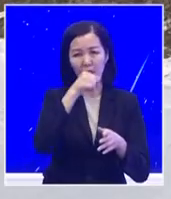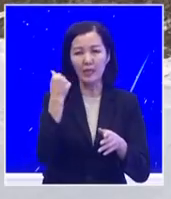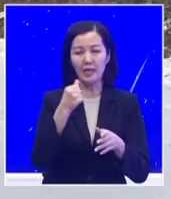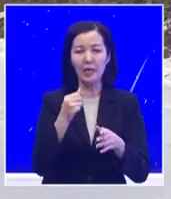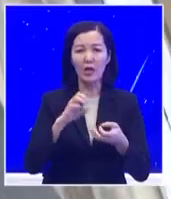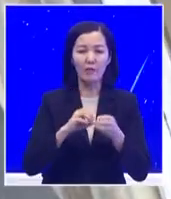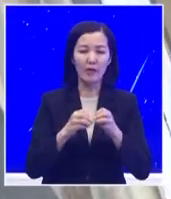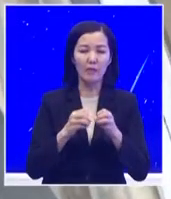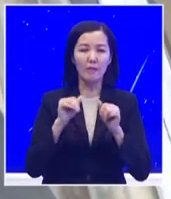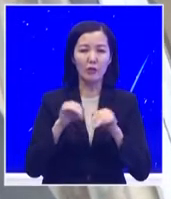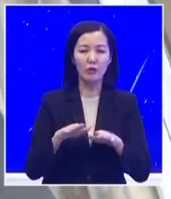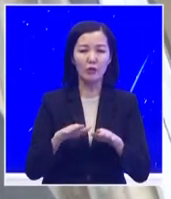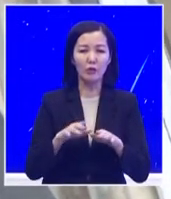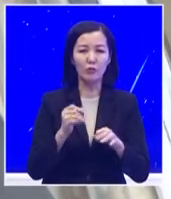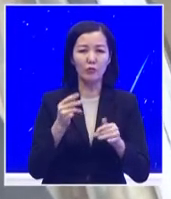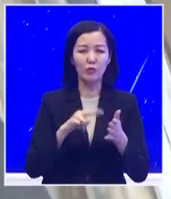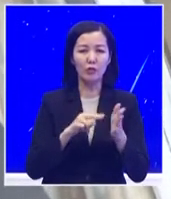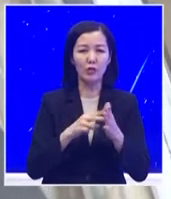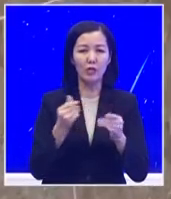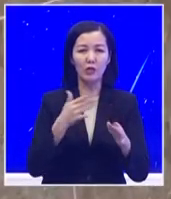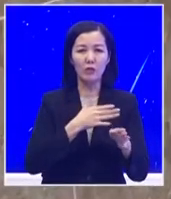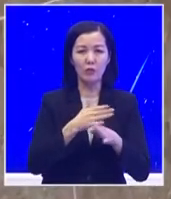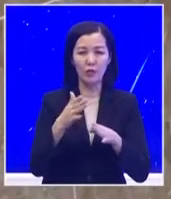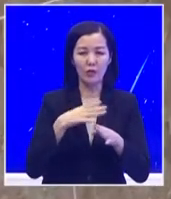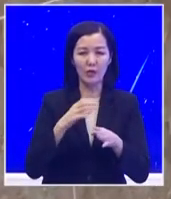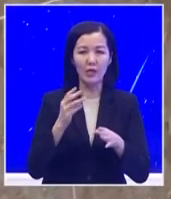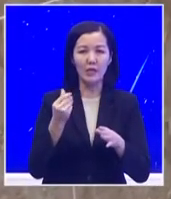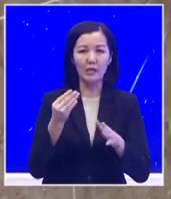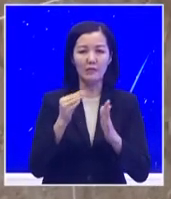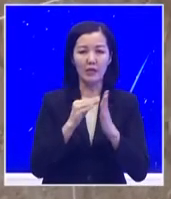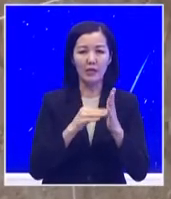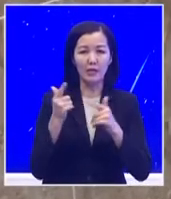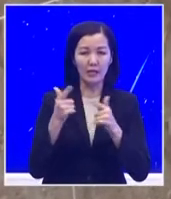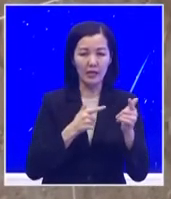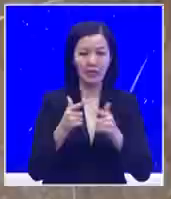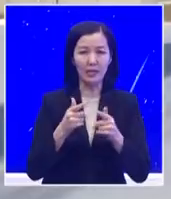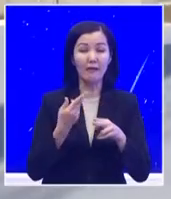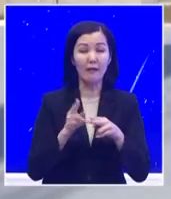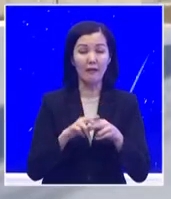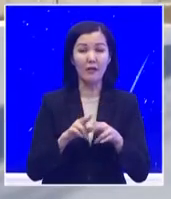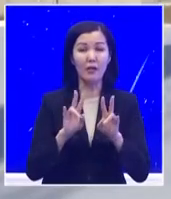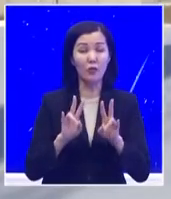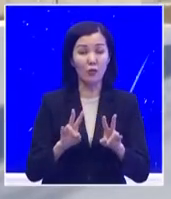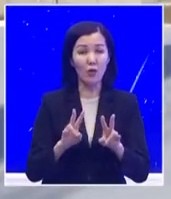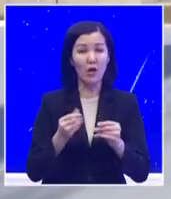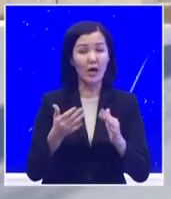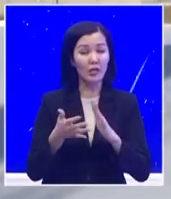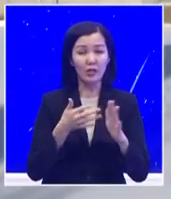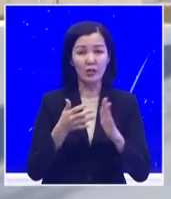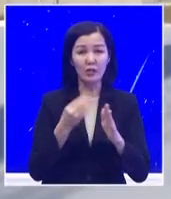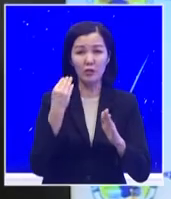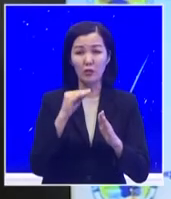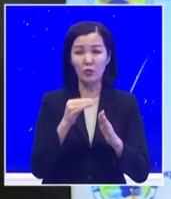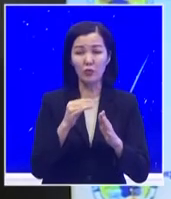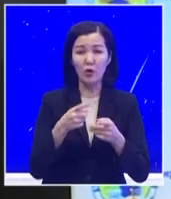мәселесін шешу үшін бюджеттен қаражат бөлінген. Сметалық құжаттар жасалынған. Алайда қаражаттың жетіспеуінен сапалы су